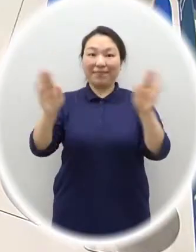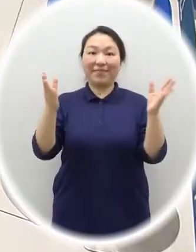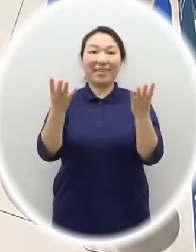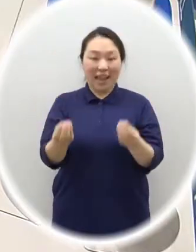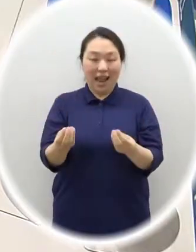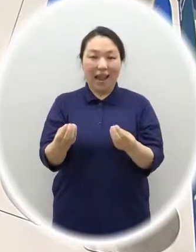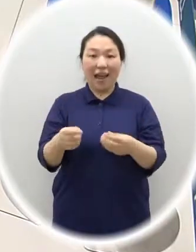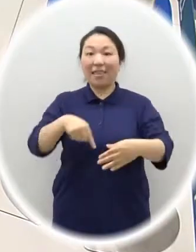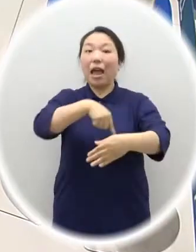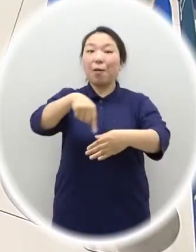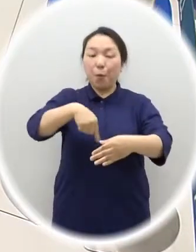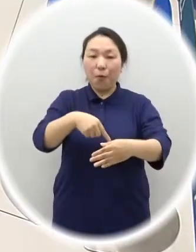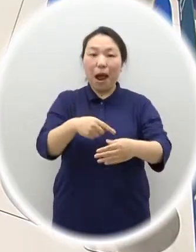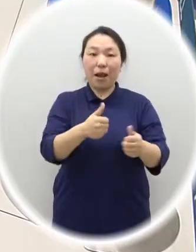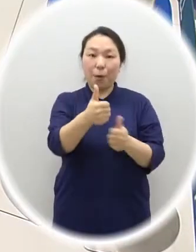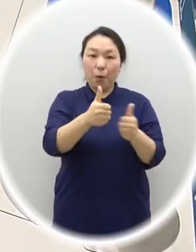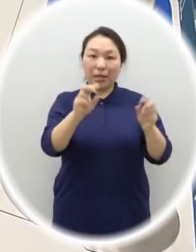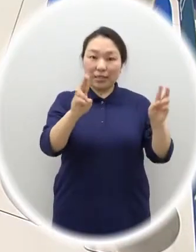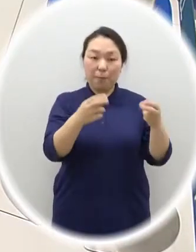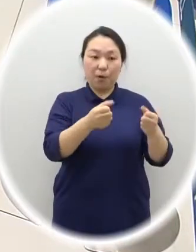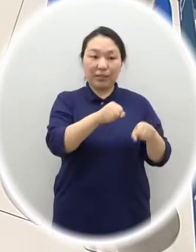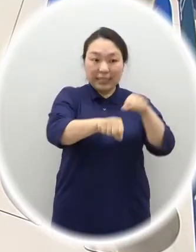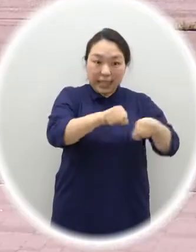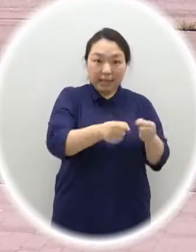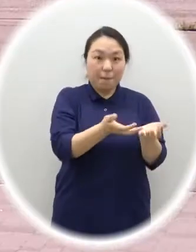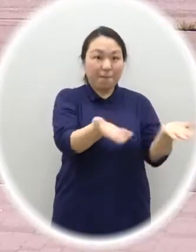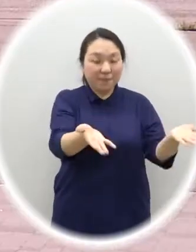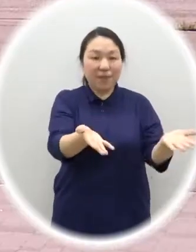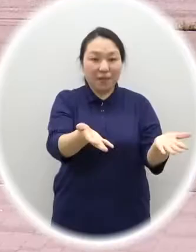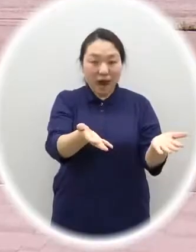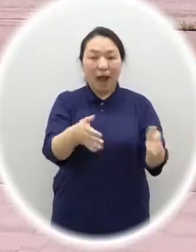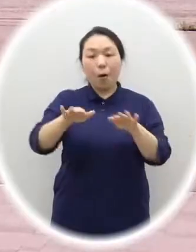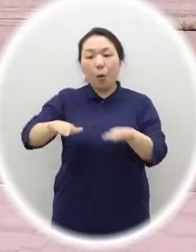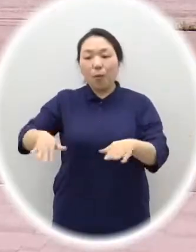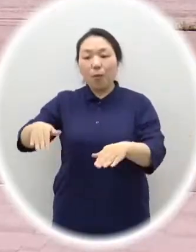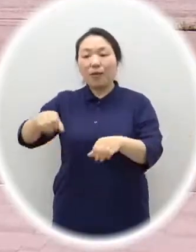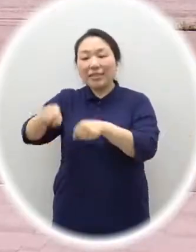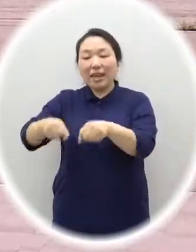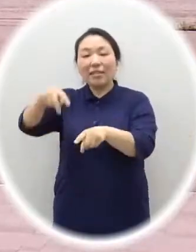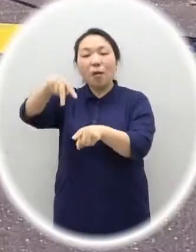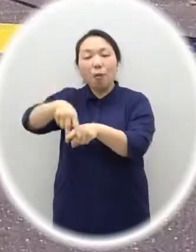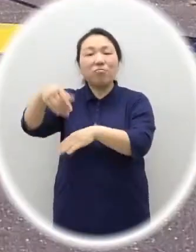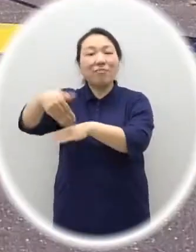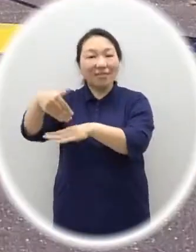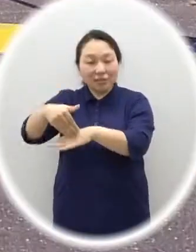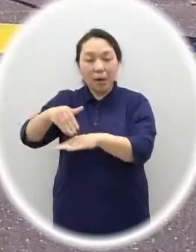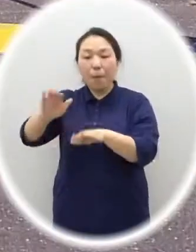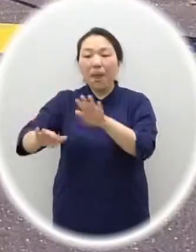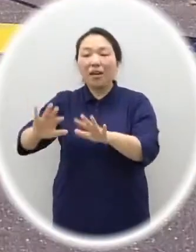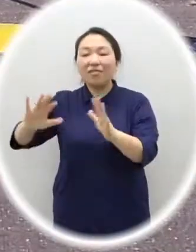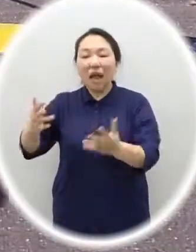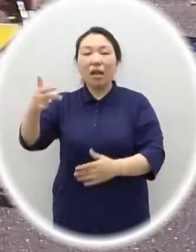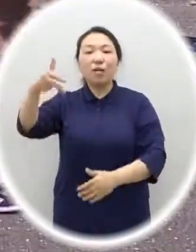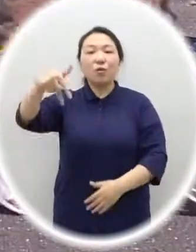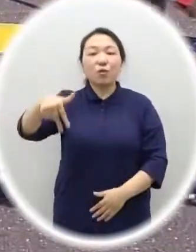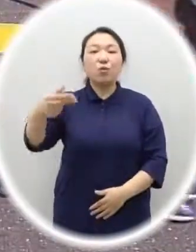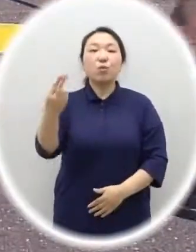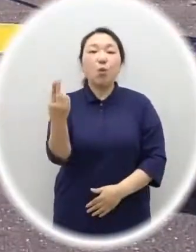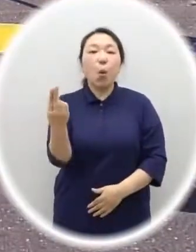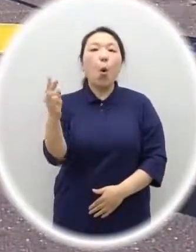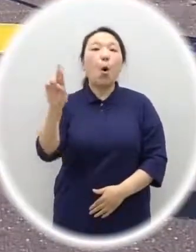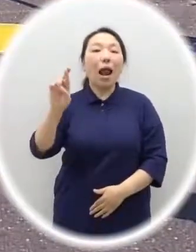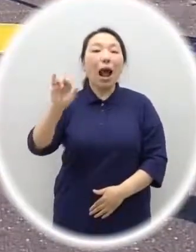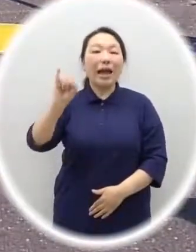イベントでは競技自転車の展示や自転車に乗る感覚を養うペダルのないストライダーの体験会のほ